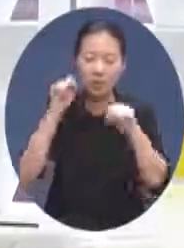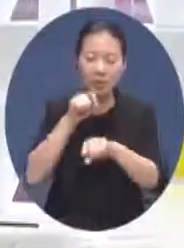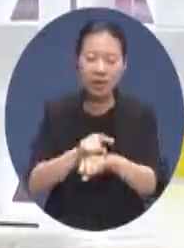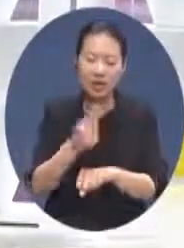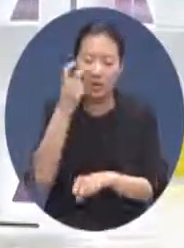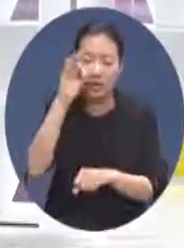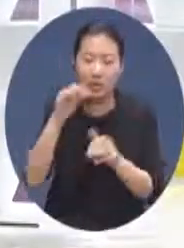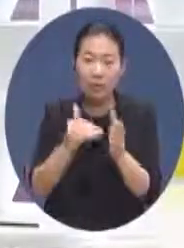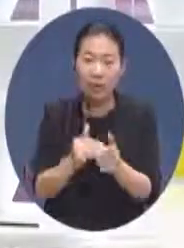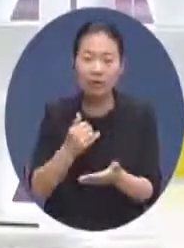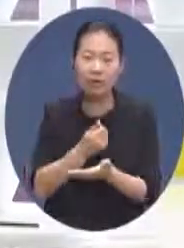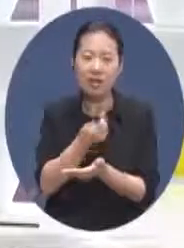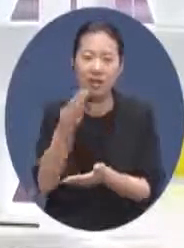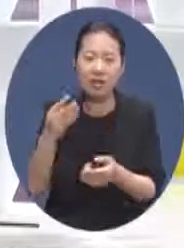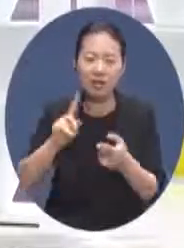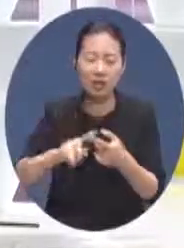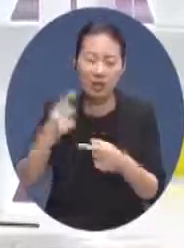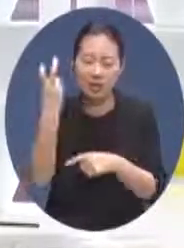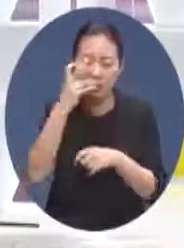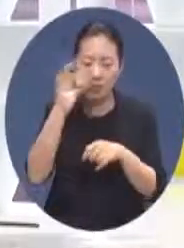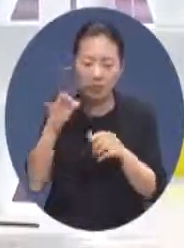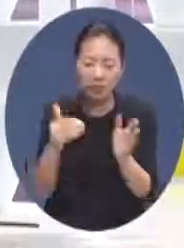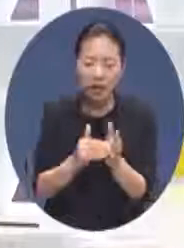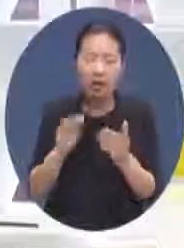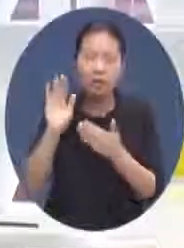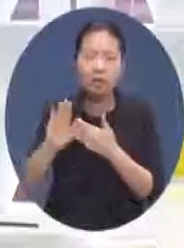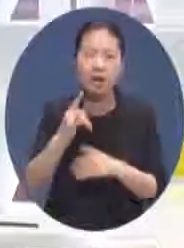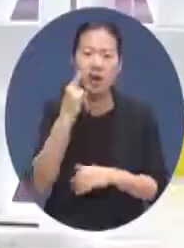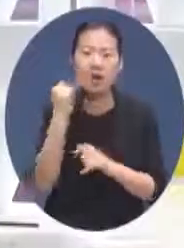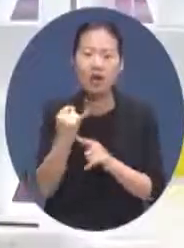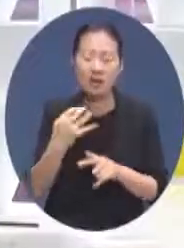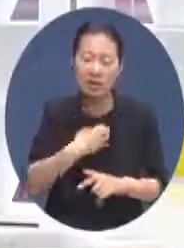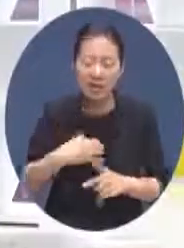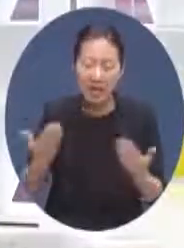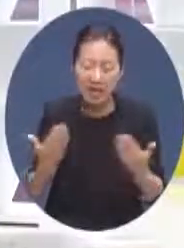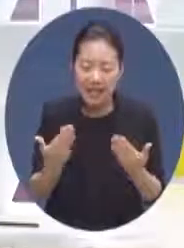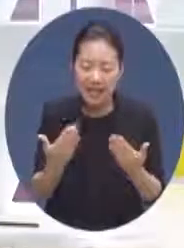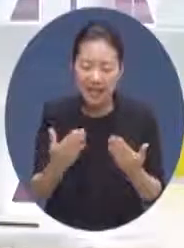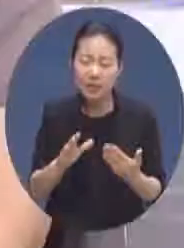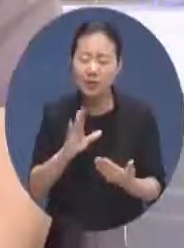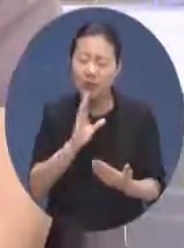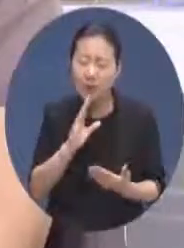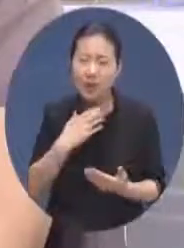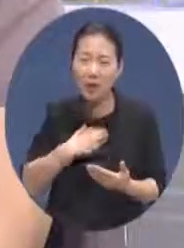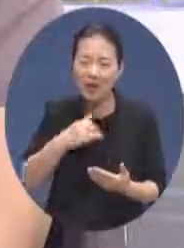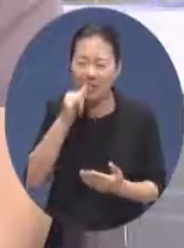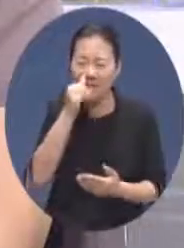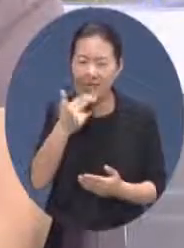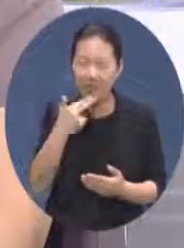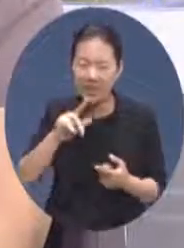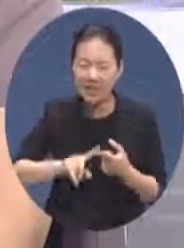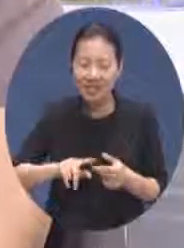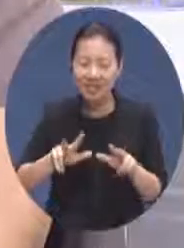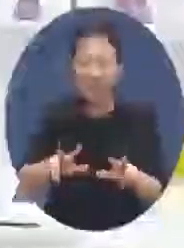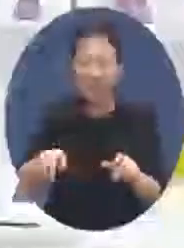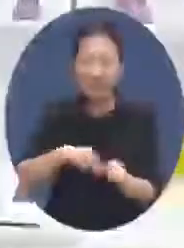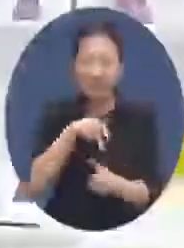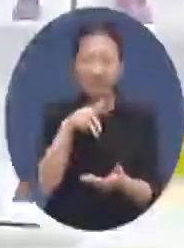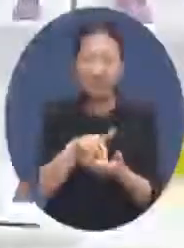살펴보고 여러 가지를 다 살펴봐서 어머니 걱정하시는 일이 걱정하실 만한 일인지 아니면은 이제